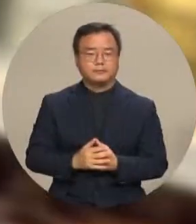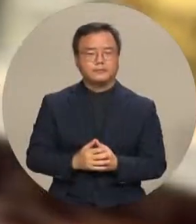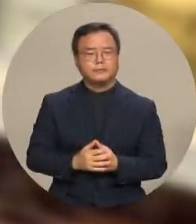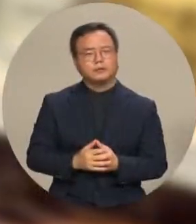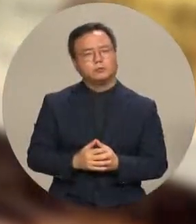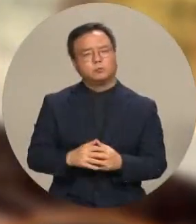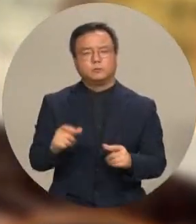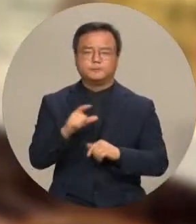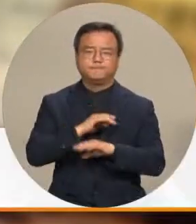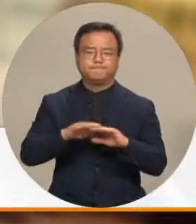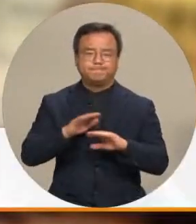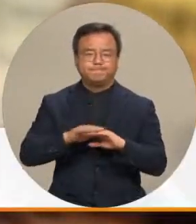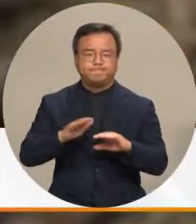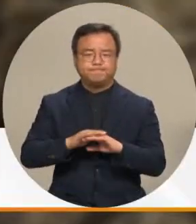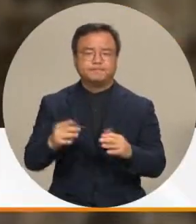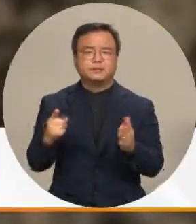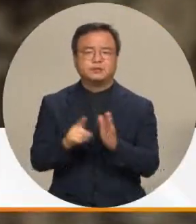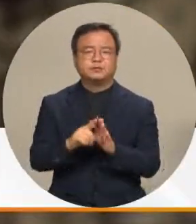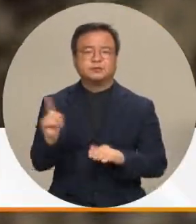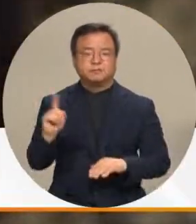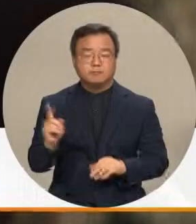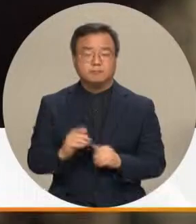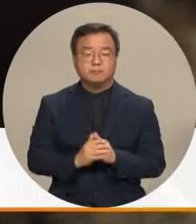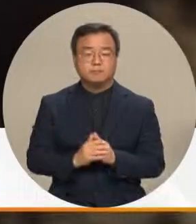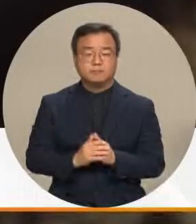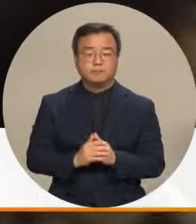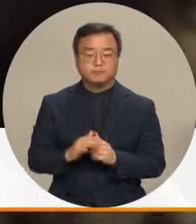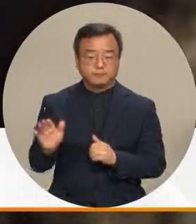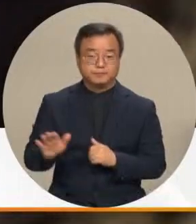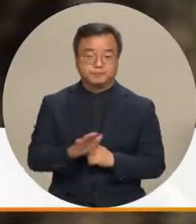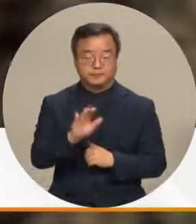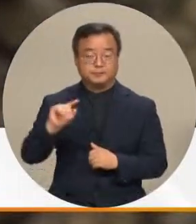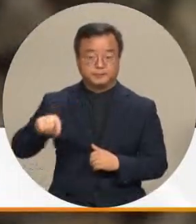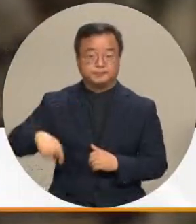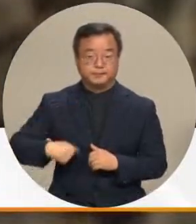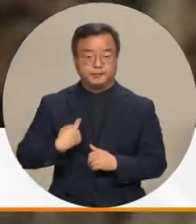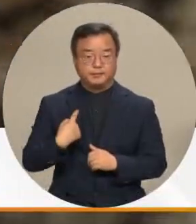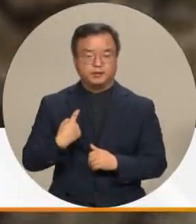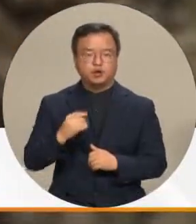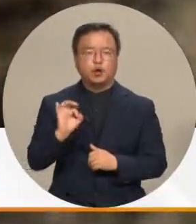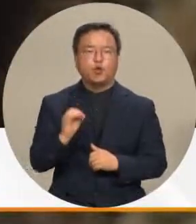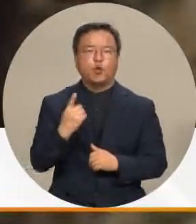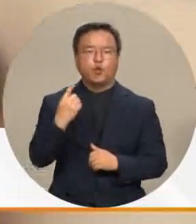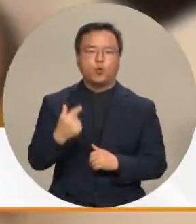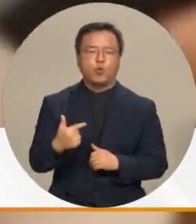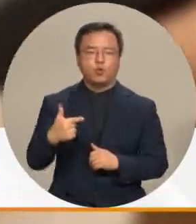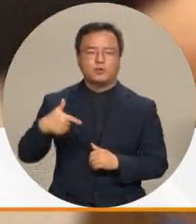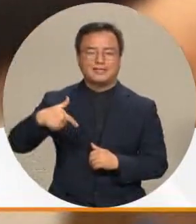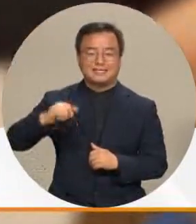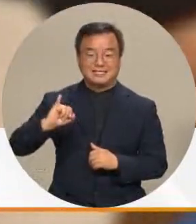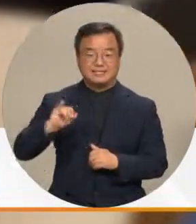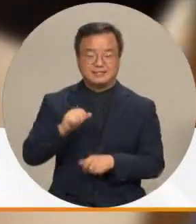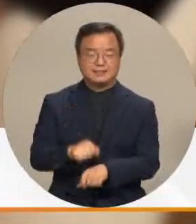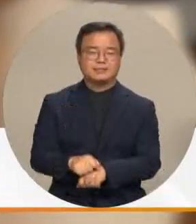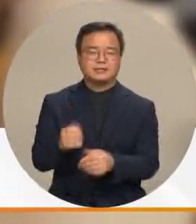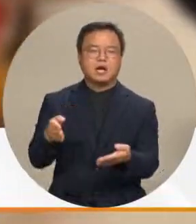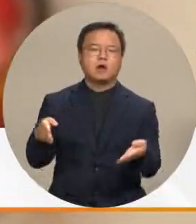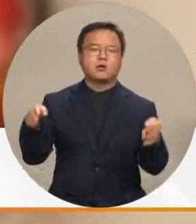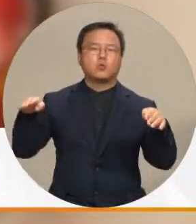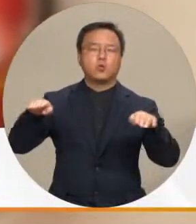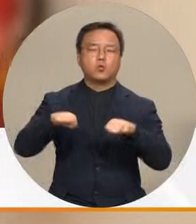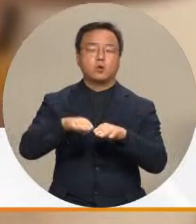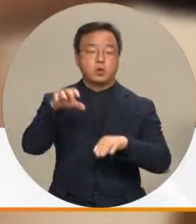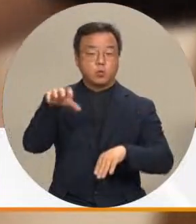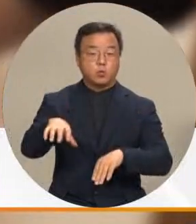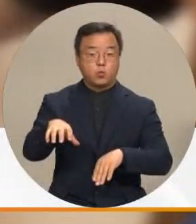좀 뭔가 보완하기 위해서 나름대로 저희가 그 옹기창고라고 하는 물건 옹기창고라고는